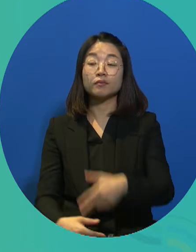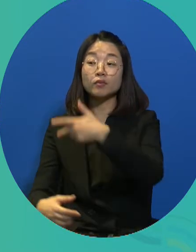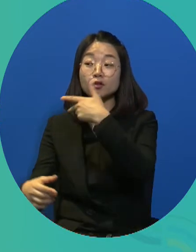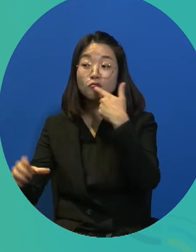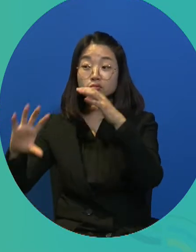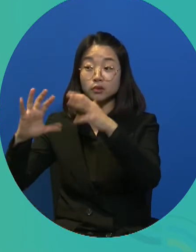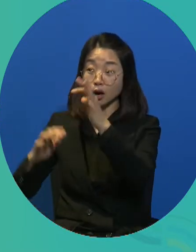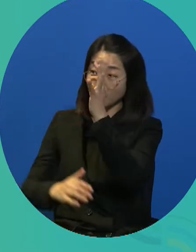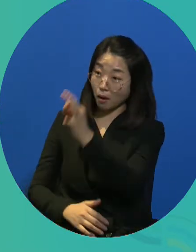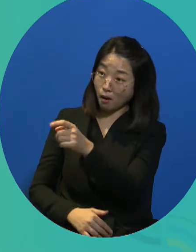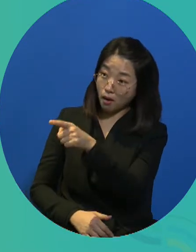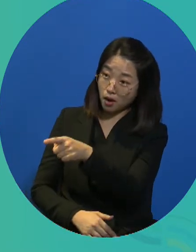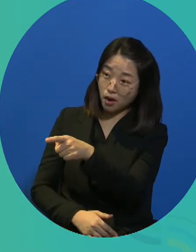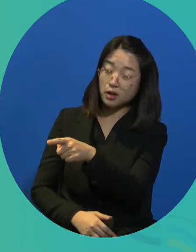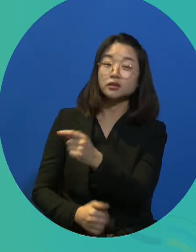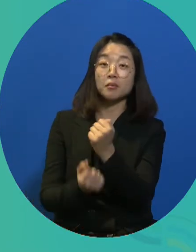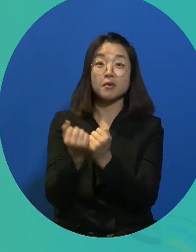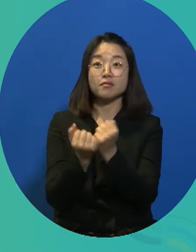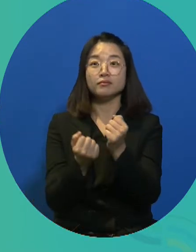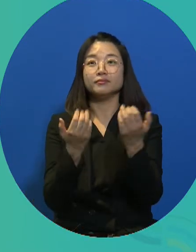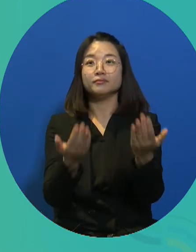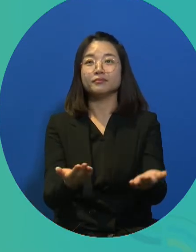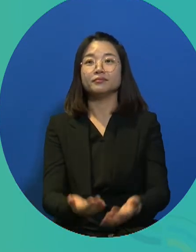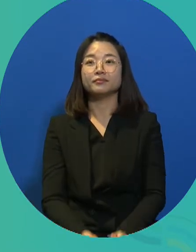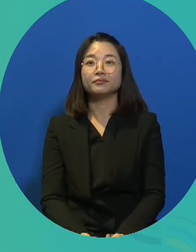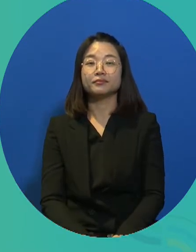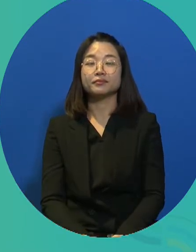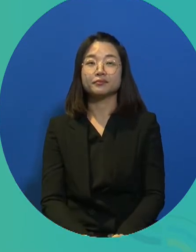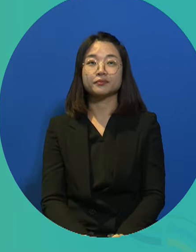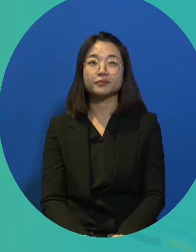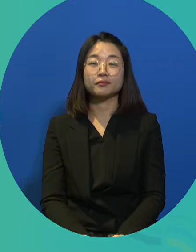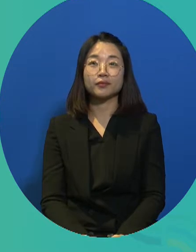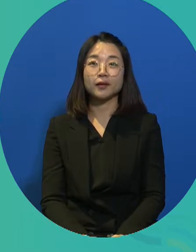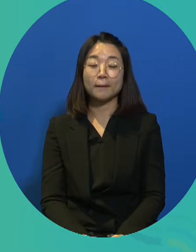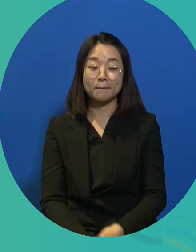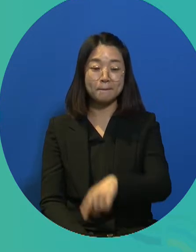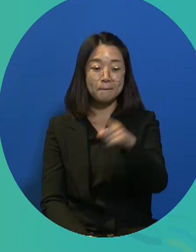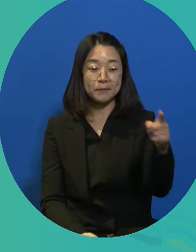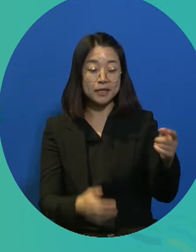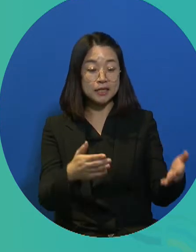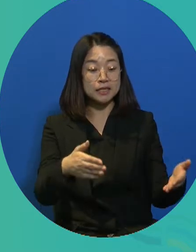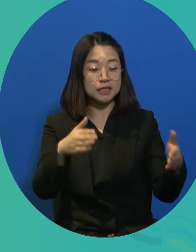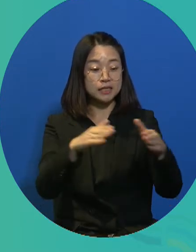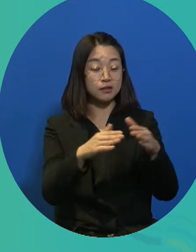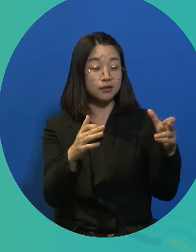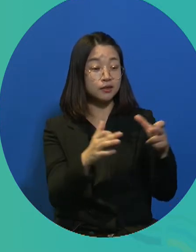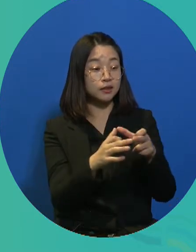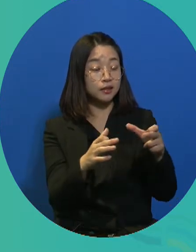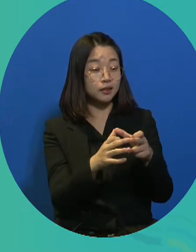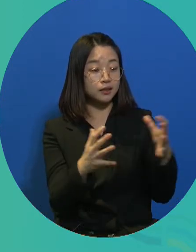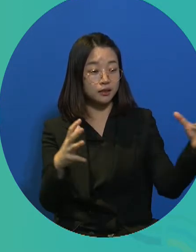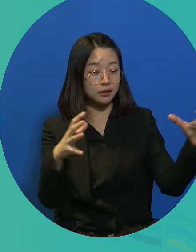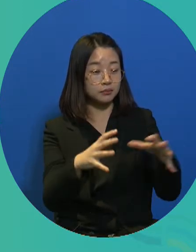영국의 그 상황에 대해서 좀 더 말씀을 드리도록 하겠습니다. 특히 그 탈시설화에 대해서 말씀을 드리자면